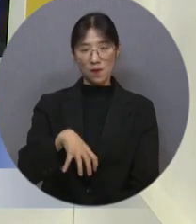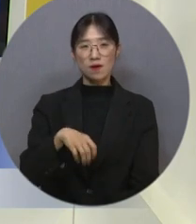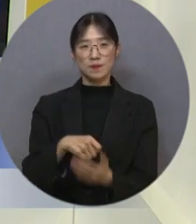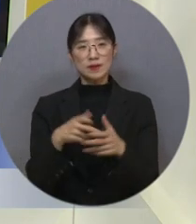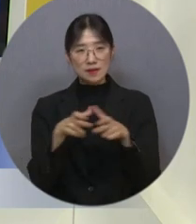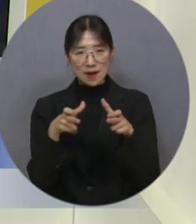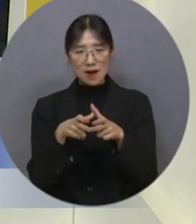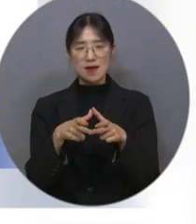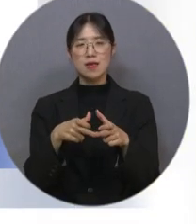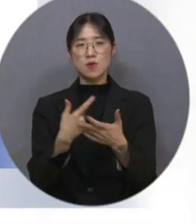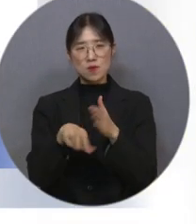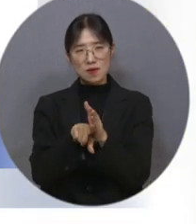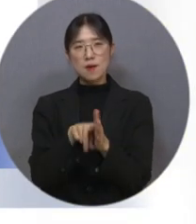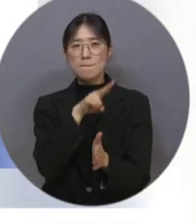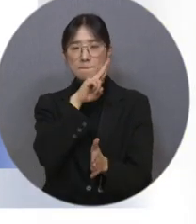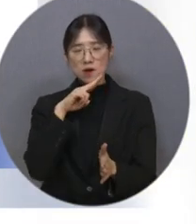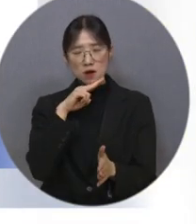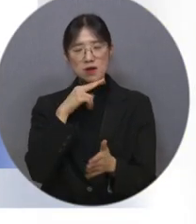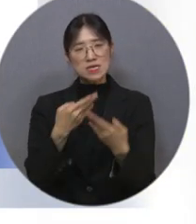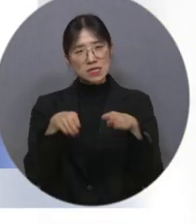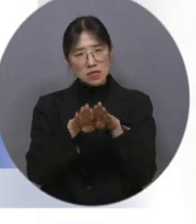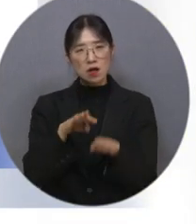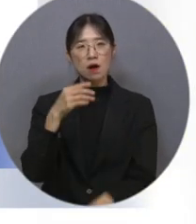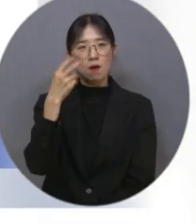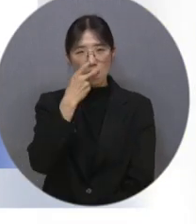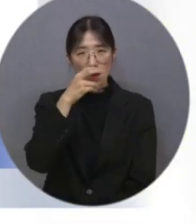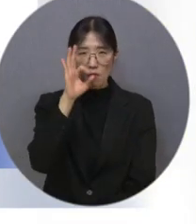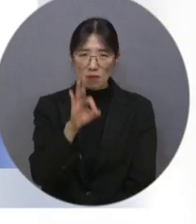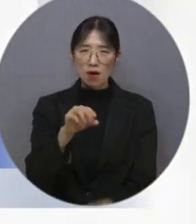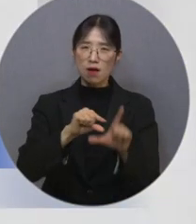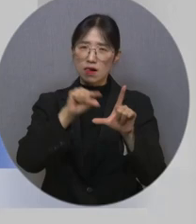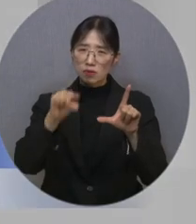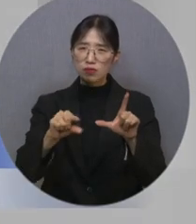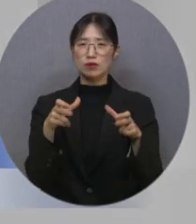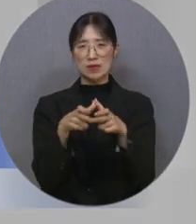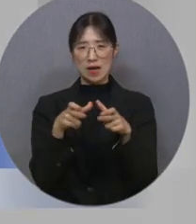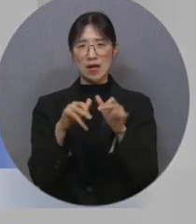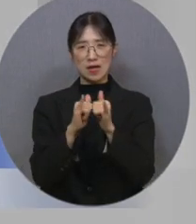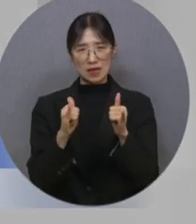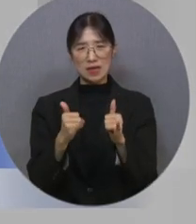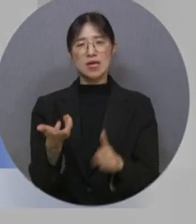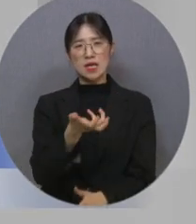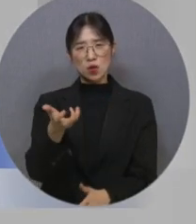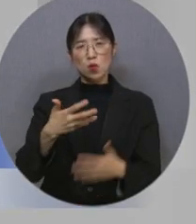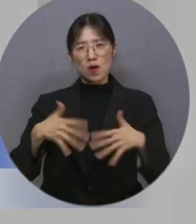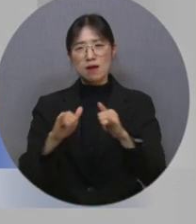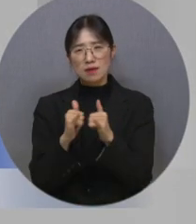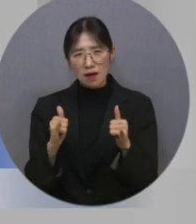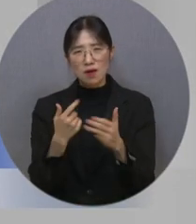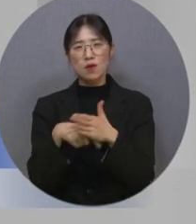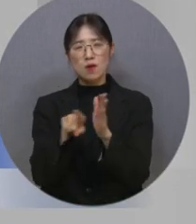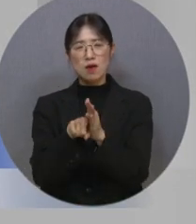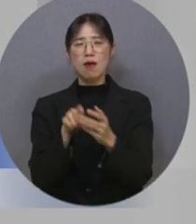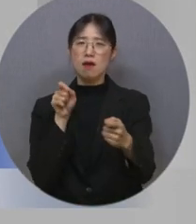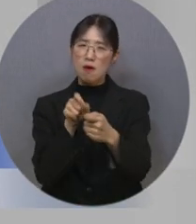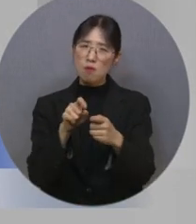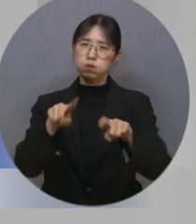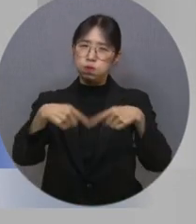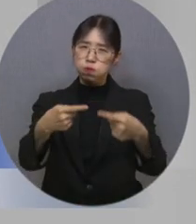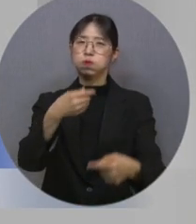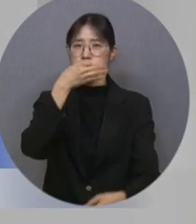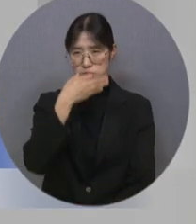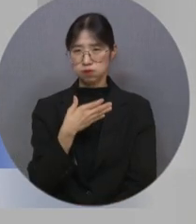편의시설을 조사했는데요 그 결과 일부 경기장은 장애인 등 이동 약자를 위한 접근이 쉽지 않은 것으로 드러났습니다